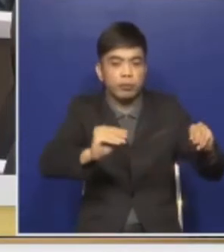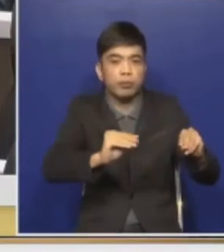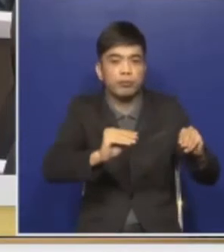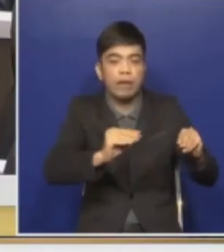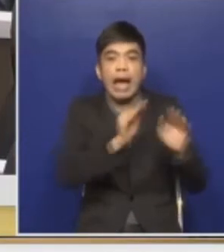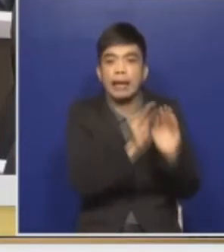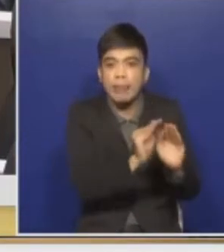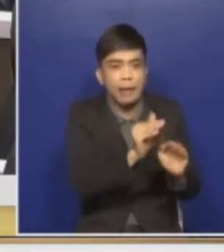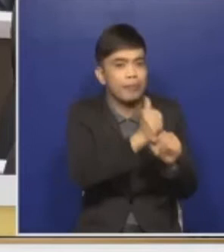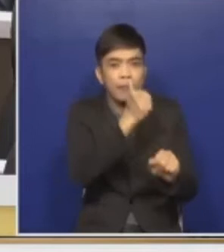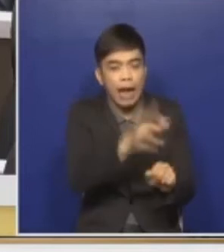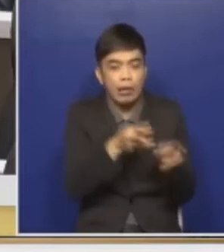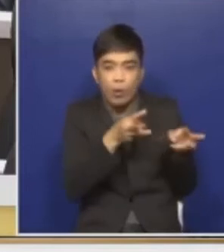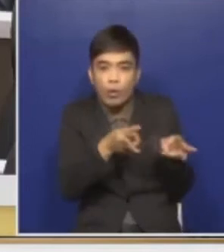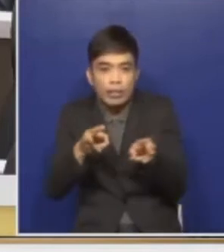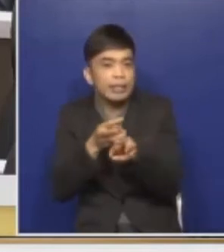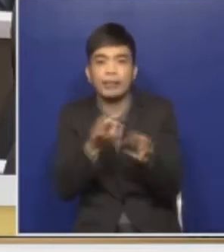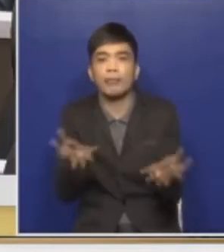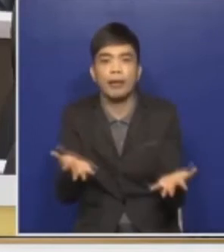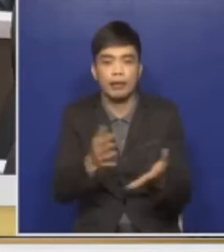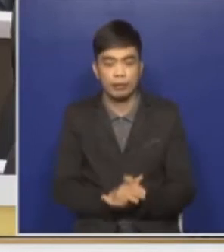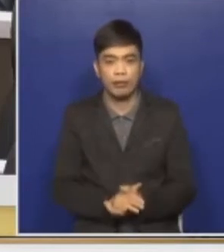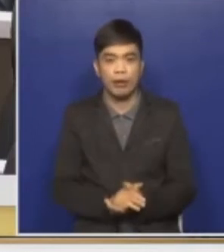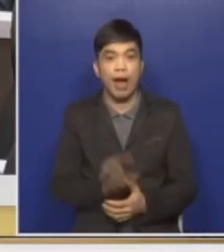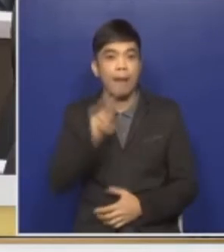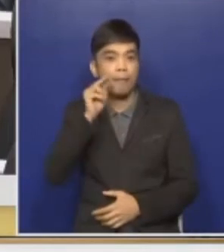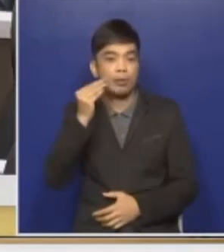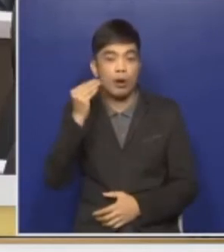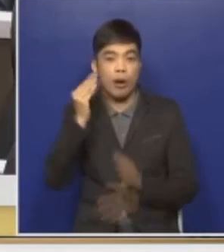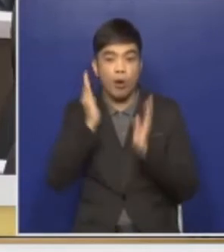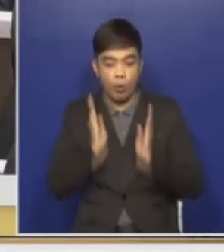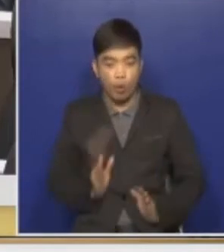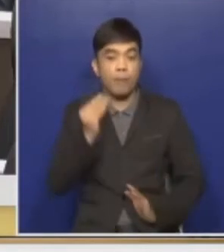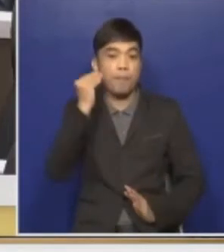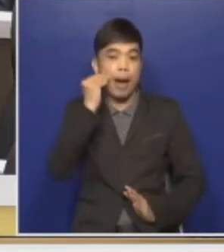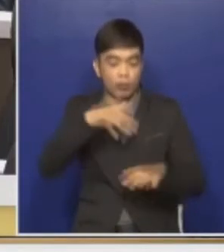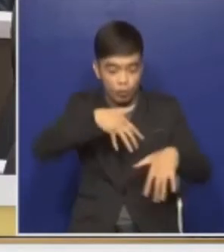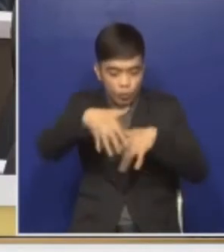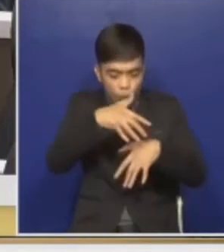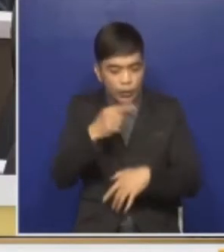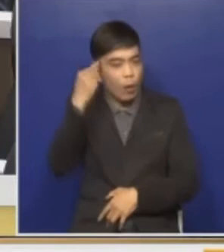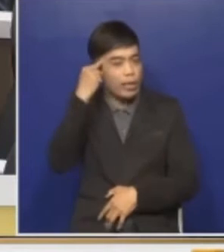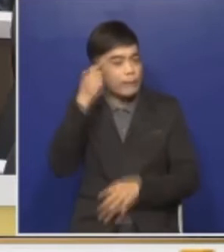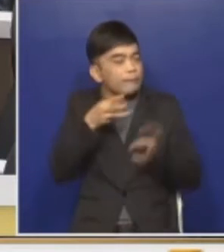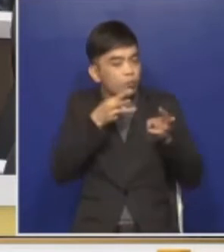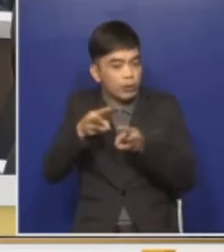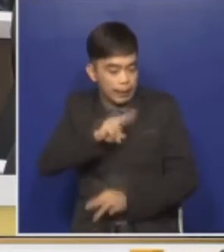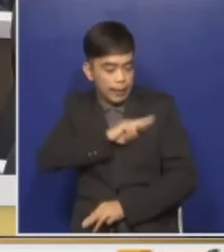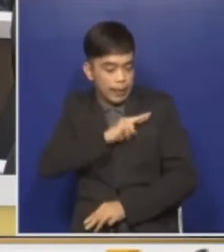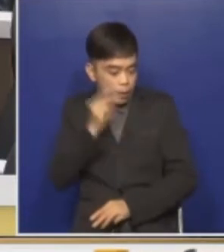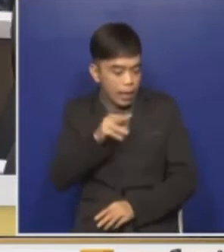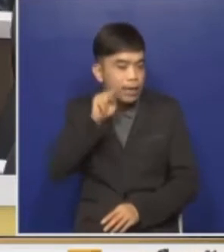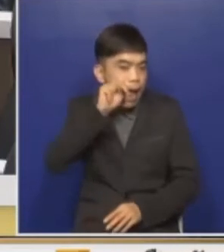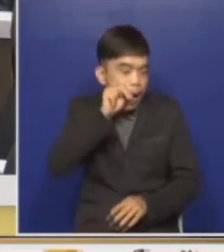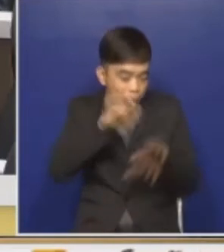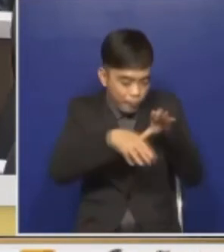นส่วนใหญ่เนี่ยจะใช้ท่อนะคะไปกักน้ำแล้วก็ไปที่ต้นน้ำเนี่ยเข้าไปในหมู่บ้านแล้ว